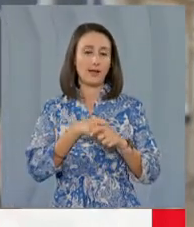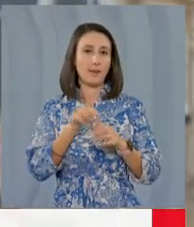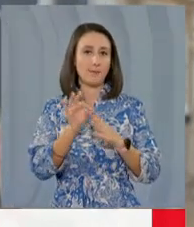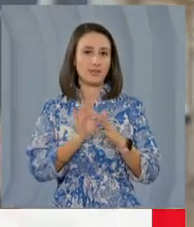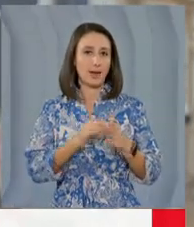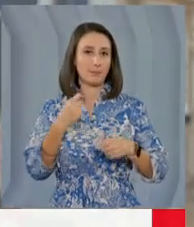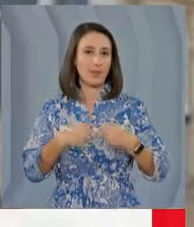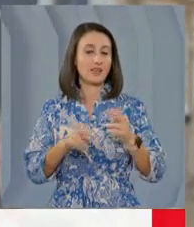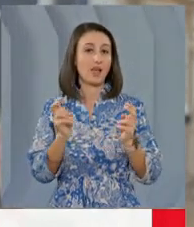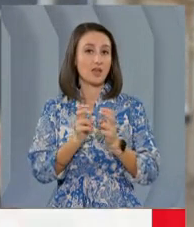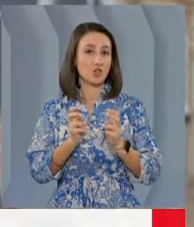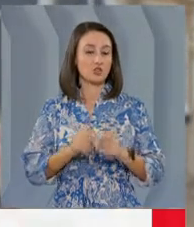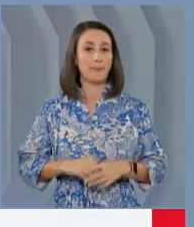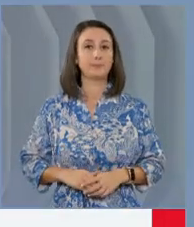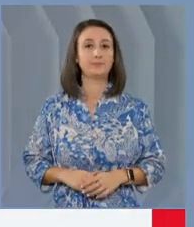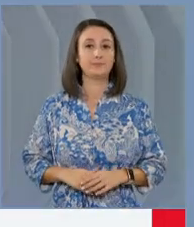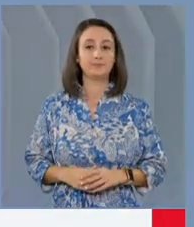reglementare pe piața energiei.